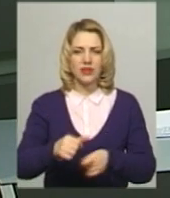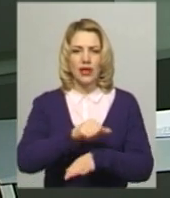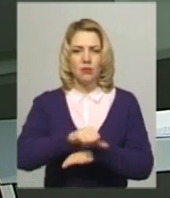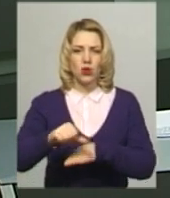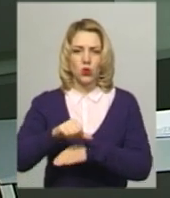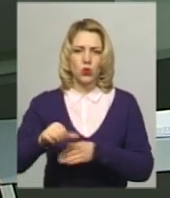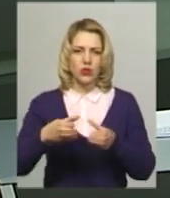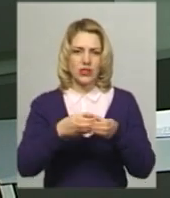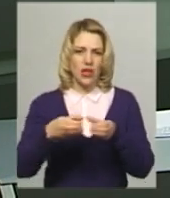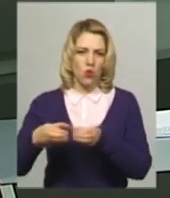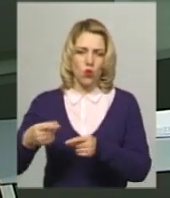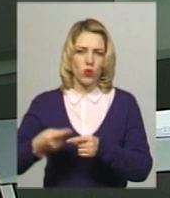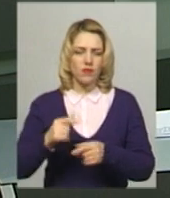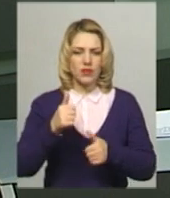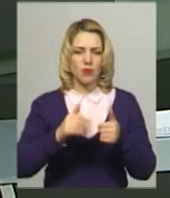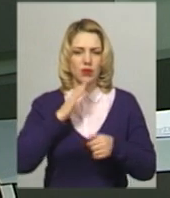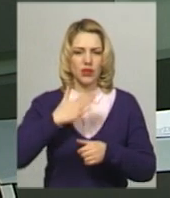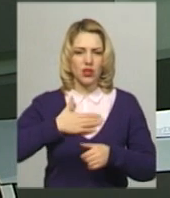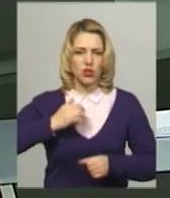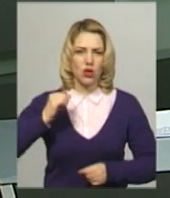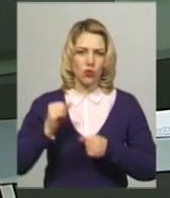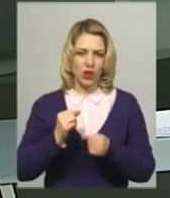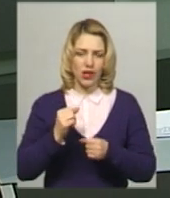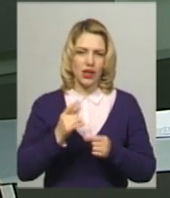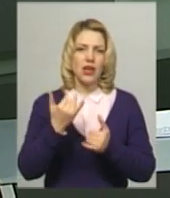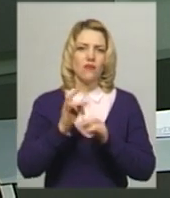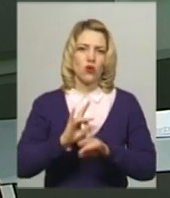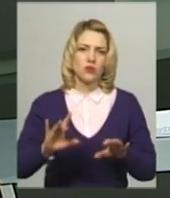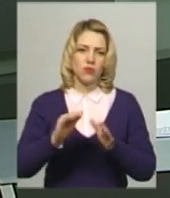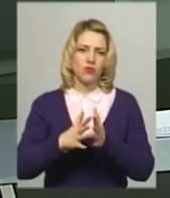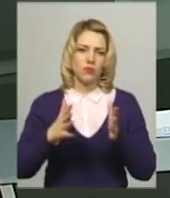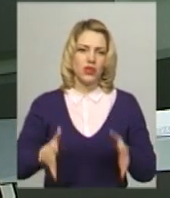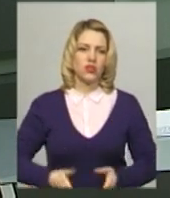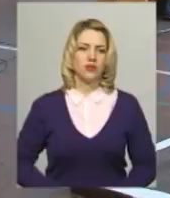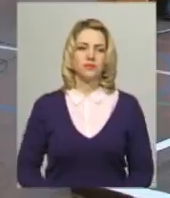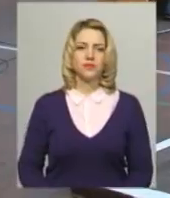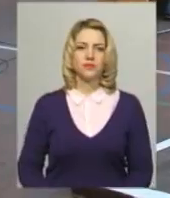загонів. На змаганнях побувала моя колега Вікторія Зелінська. Вона розповість більше.